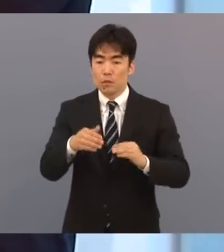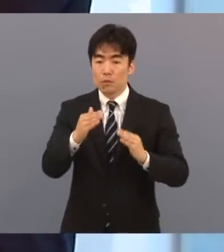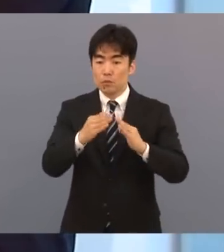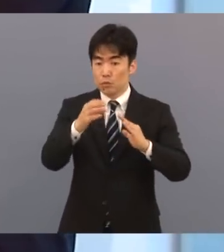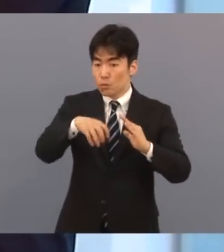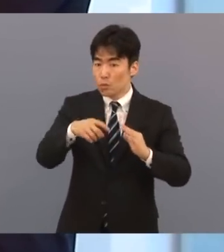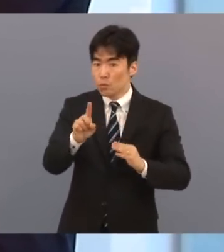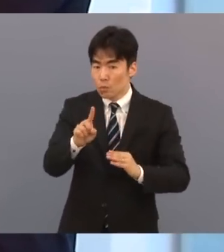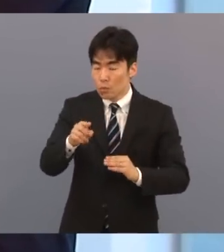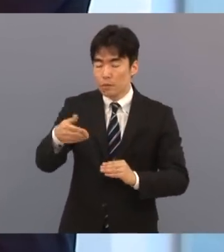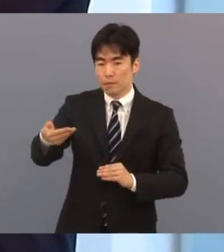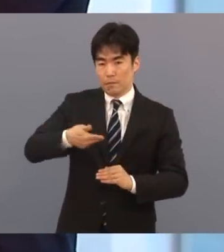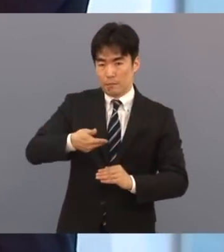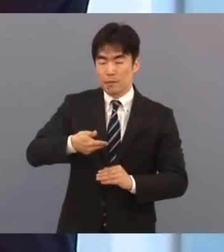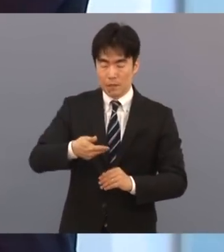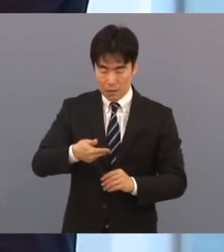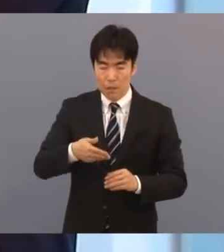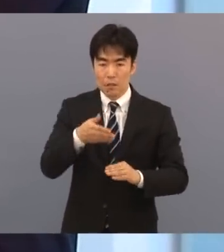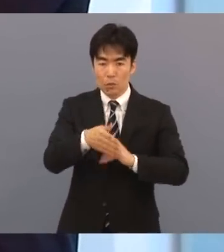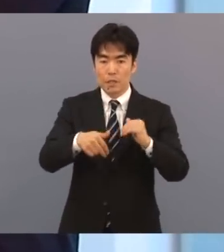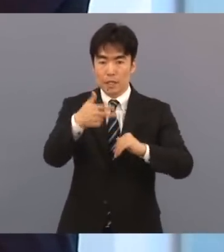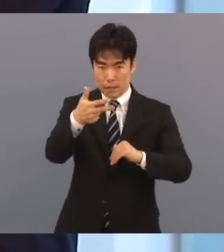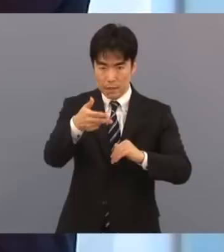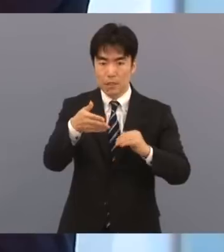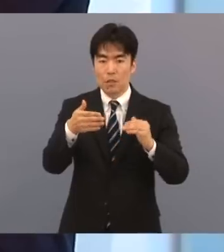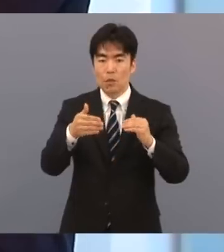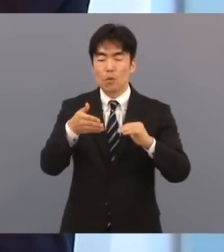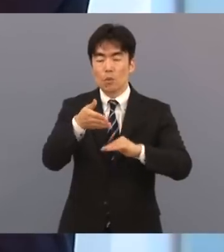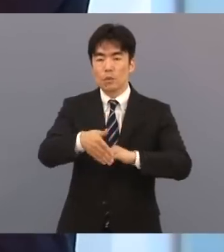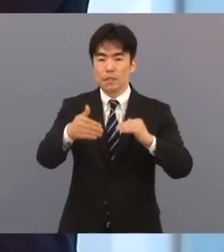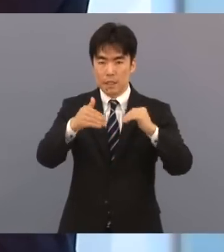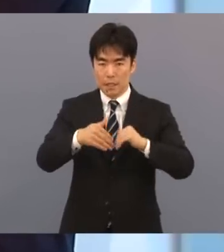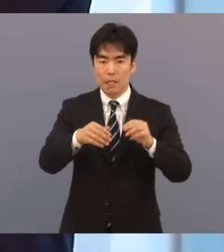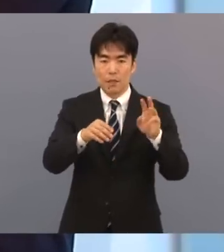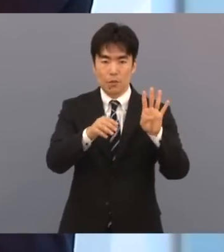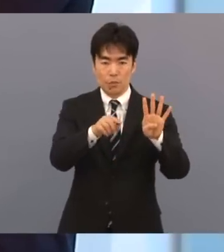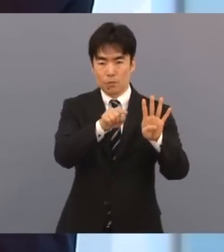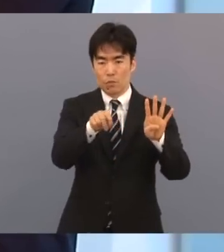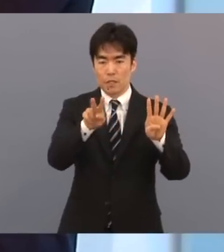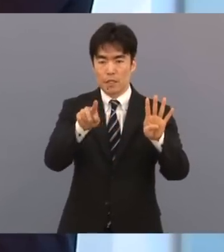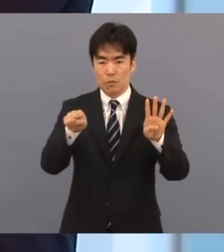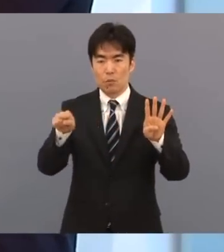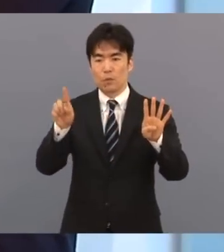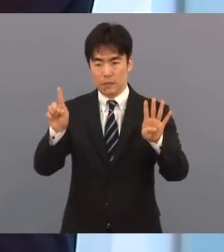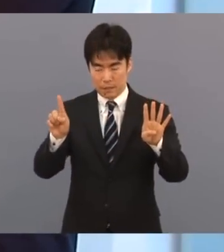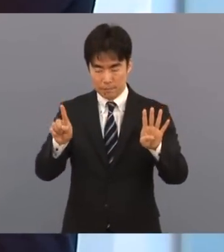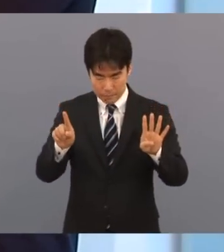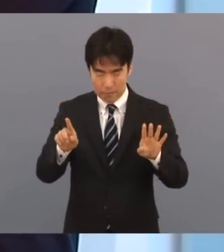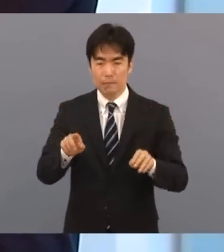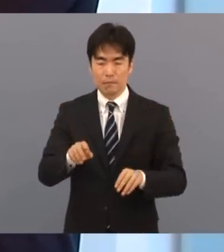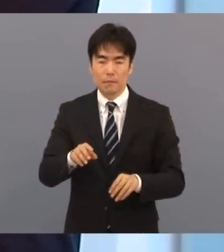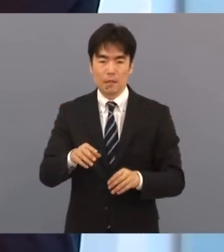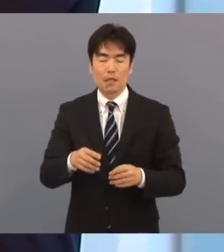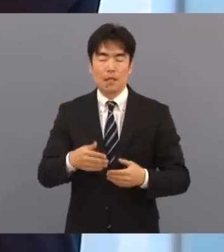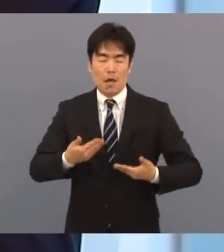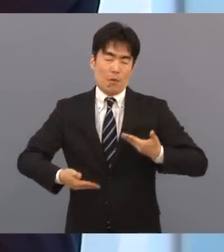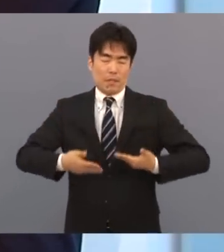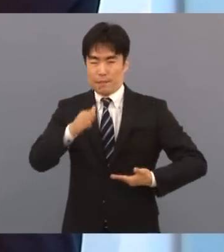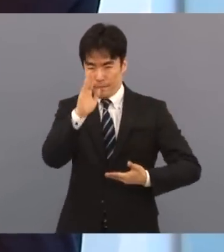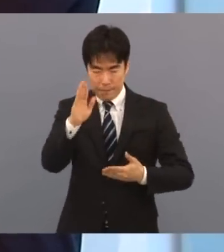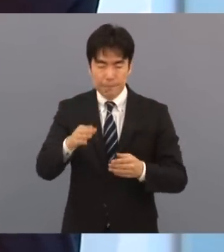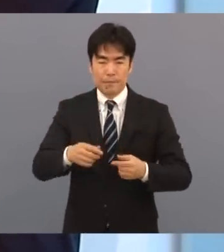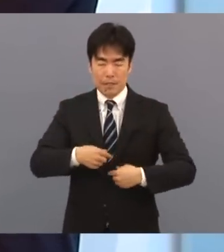教えてください。 越谷市越谷 4-2-1 です。 慌てず正確に伝え